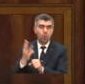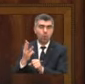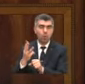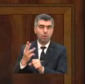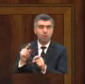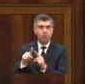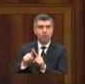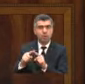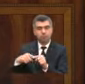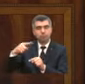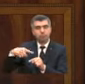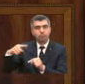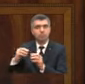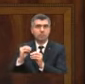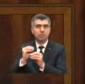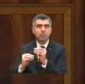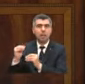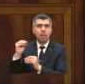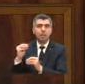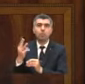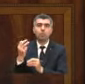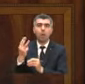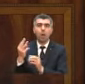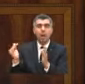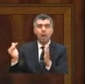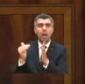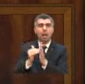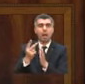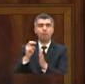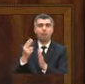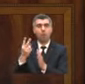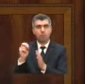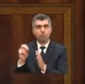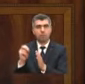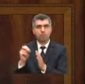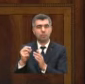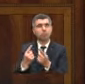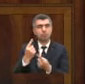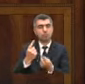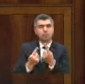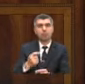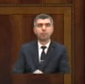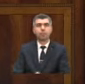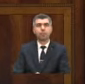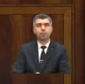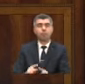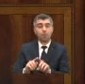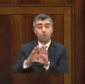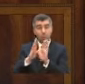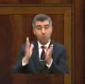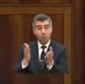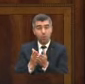تحسننا بالمقارنة مع ثلاث أشهر الأخيرة من 2020 نسبيا. صحيح ما يمكنش نحسنوا كل شيء مرة